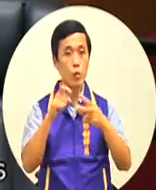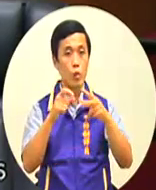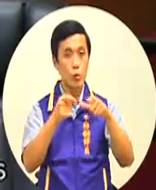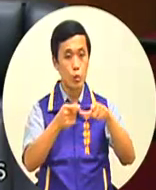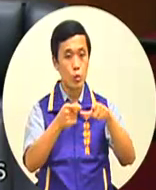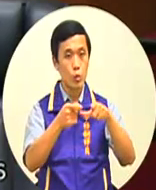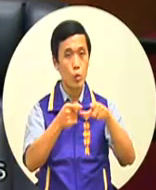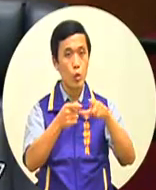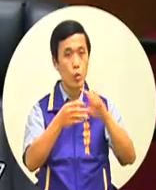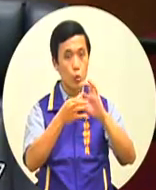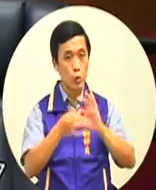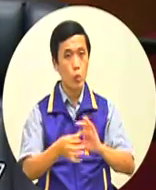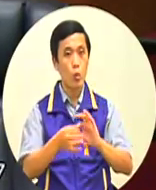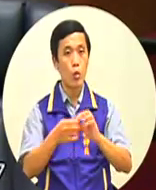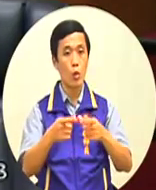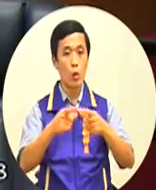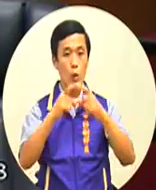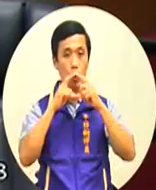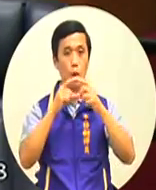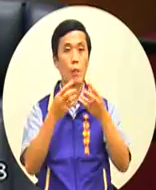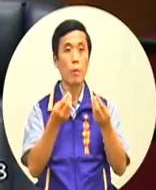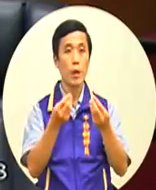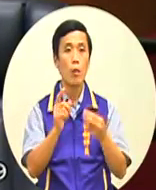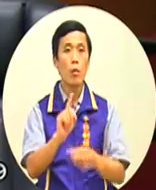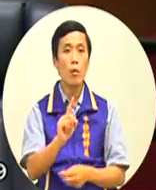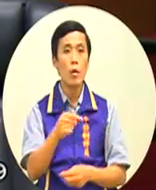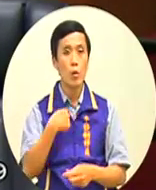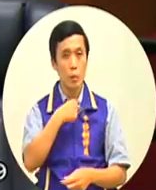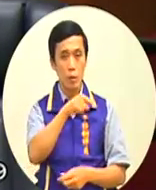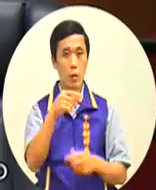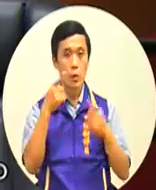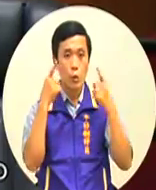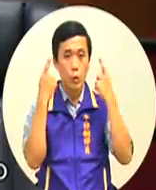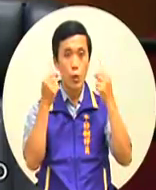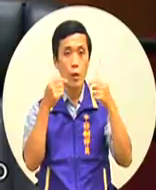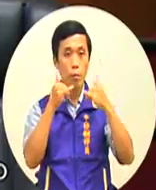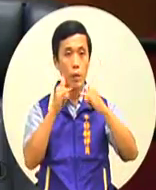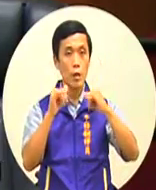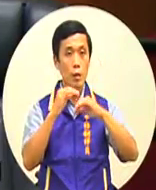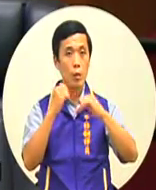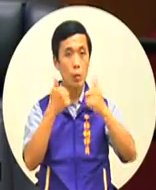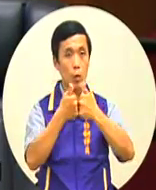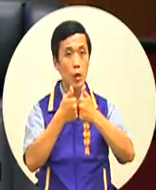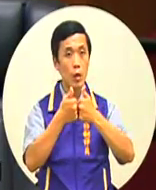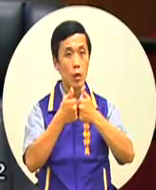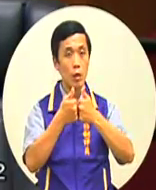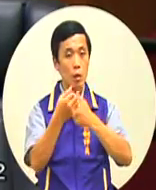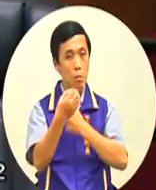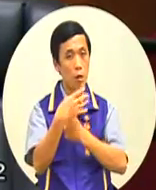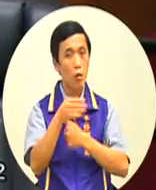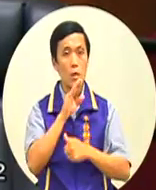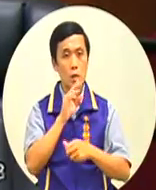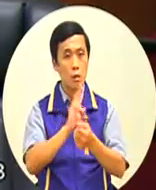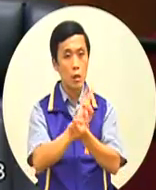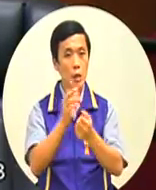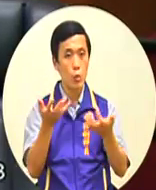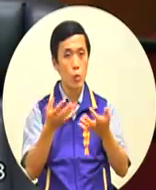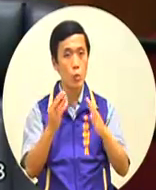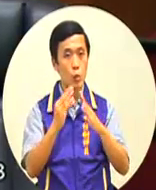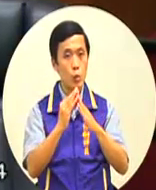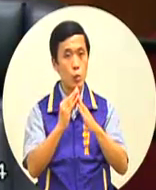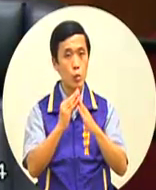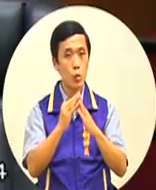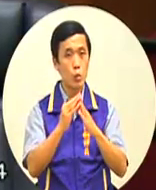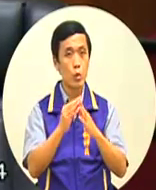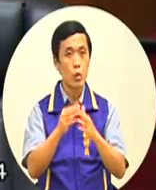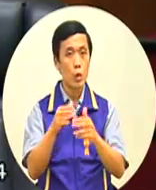答案、一个回应？这个是不是我们移民会这边也告诉我们，到底是不是林务局不放，还是林务